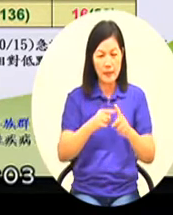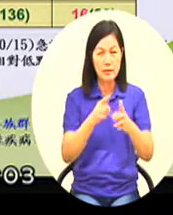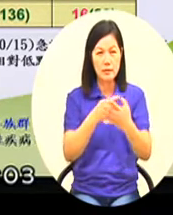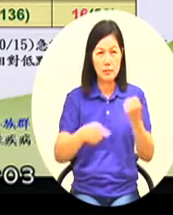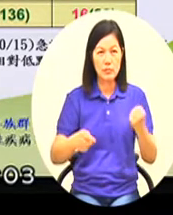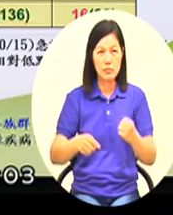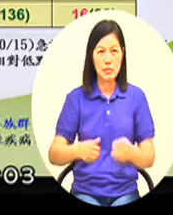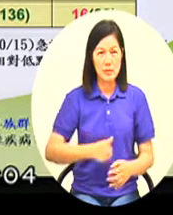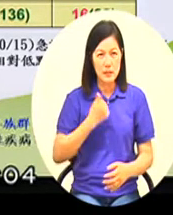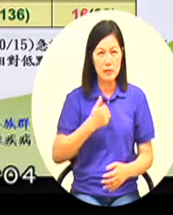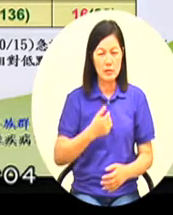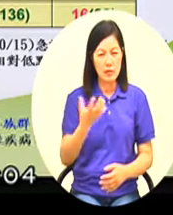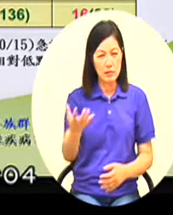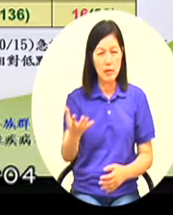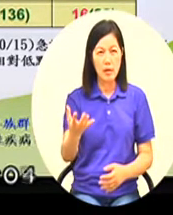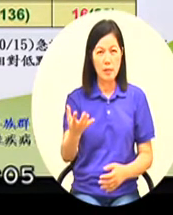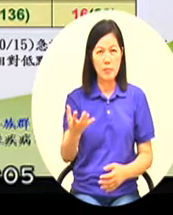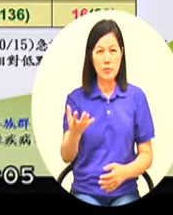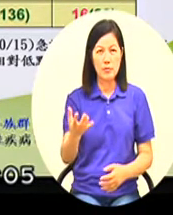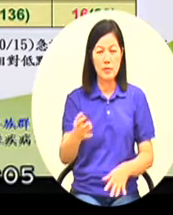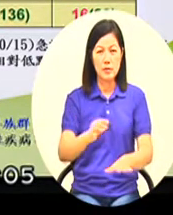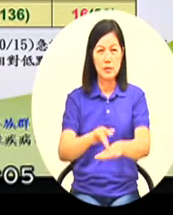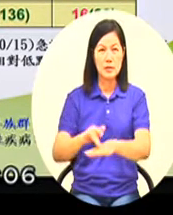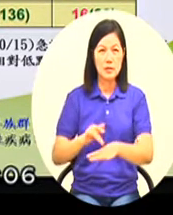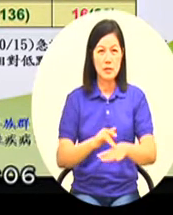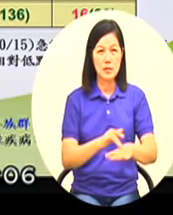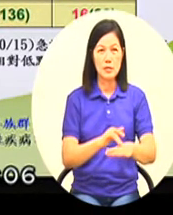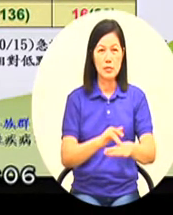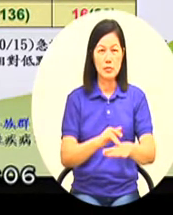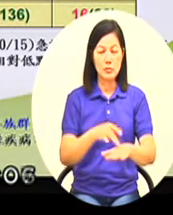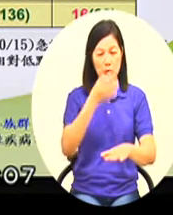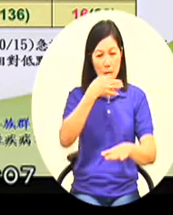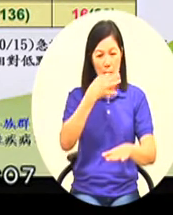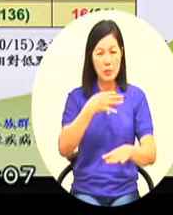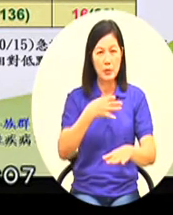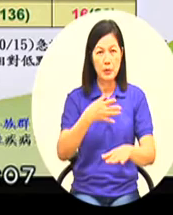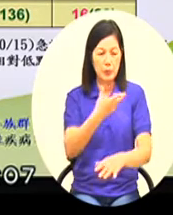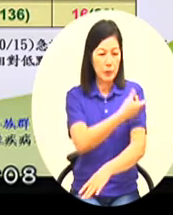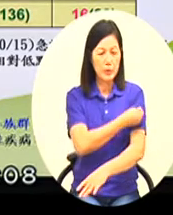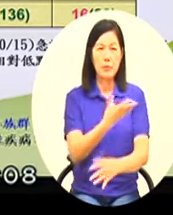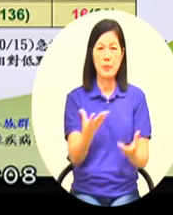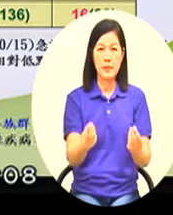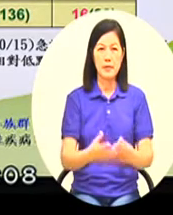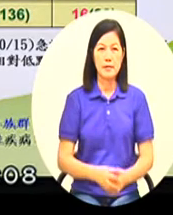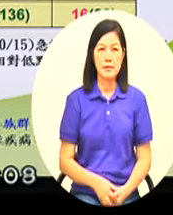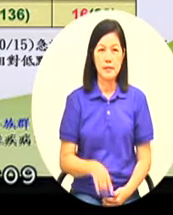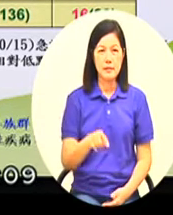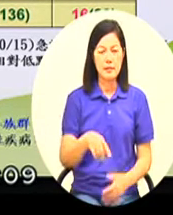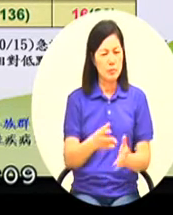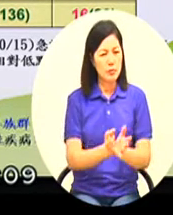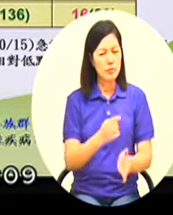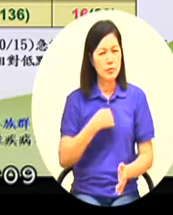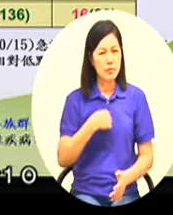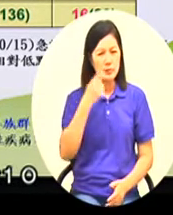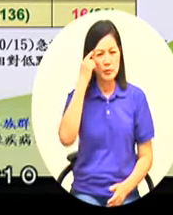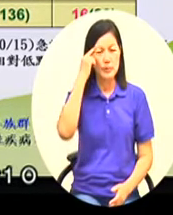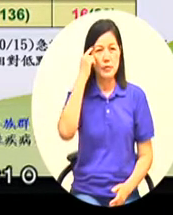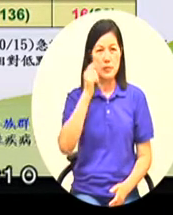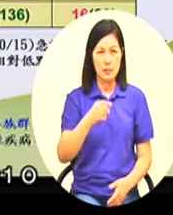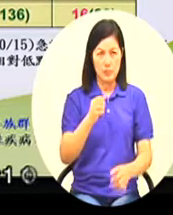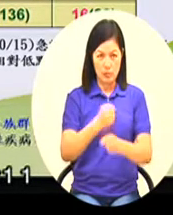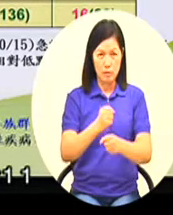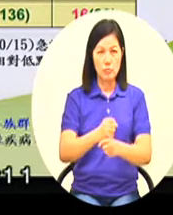实多数是没有接受到那个我们的流感注射疫苗注射，所以这部分事实上是一个我们今年的一个工作重